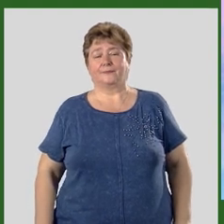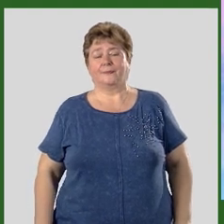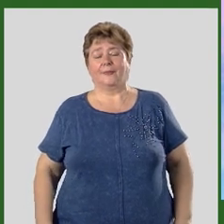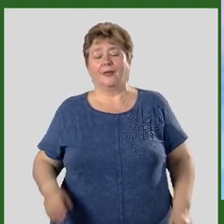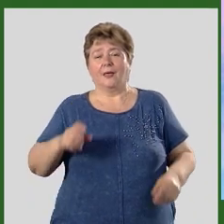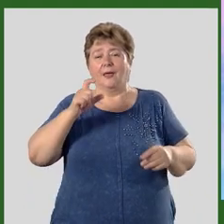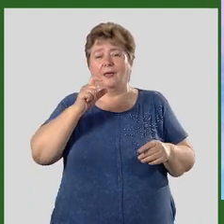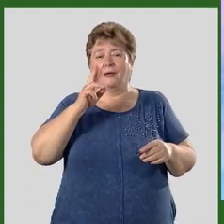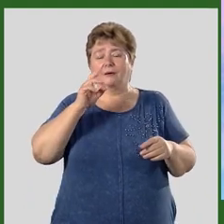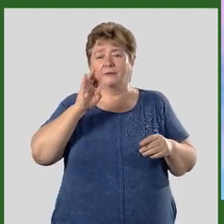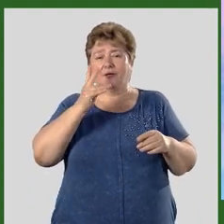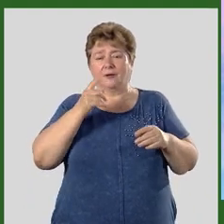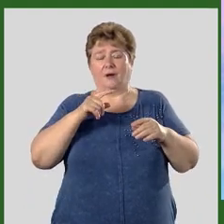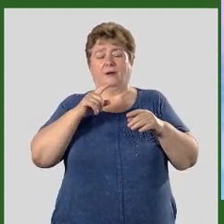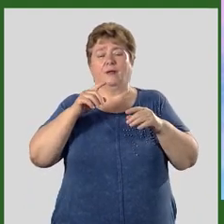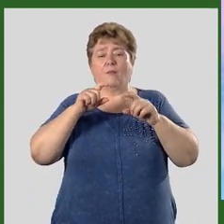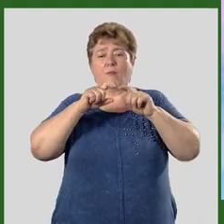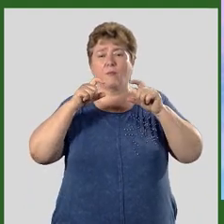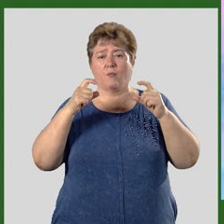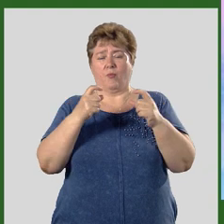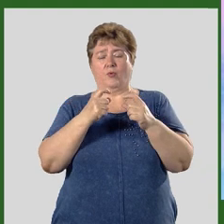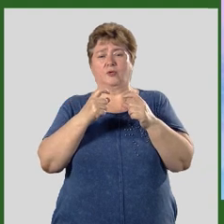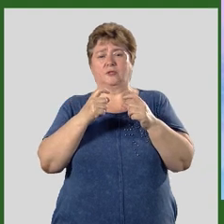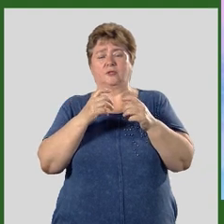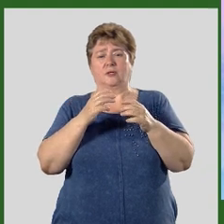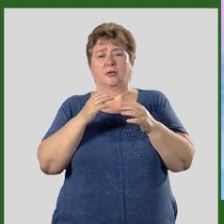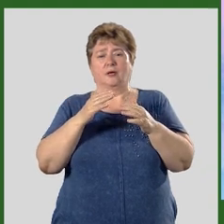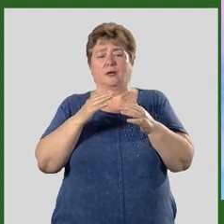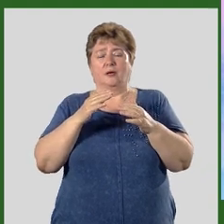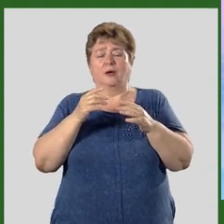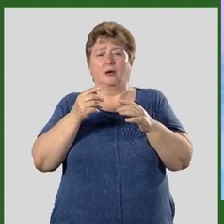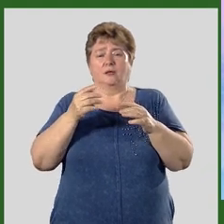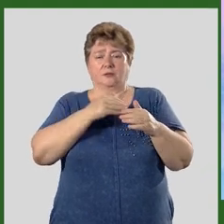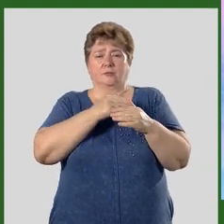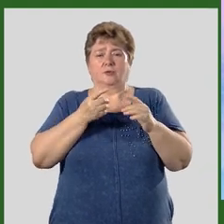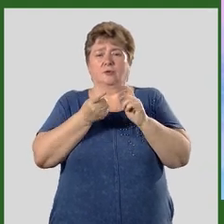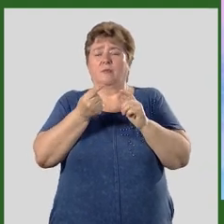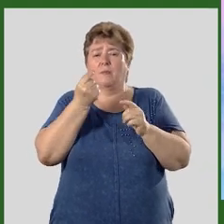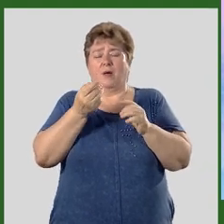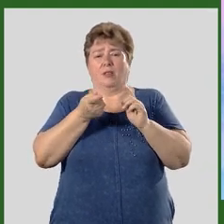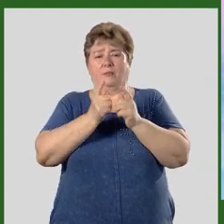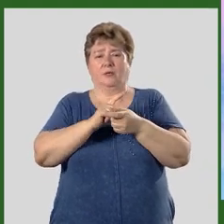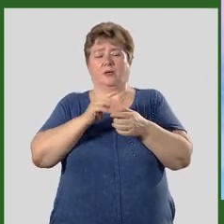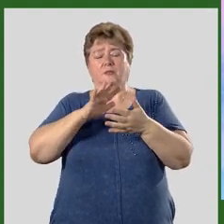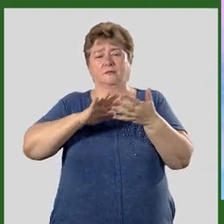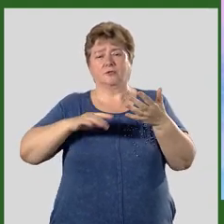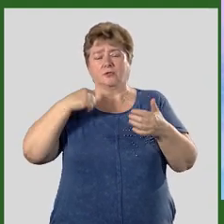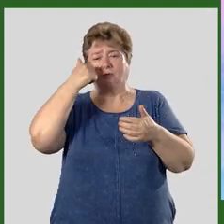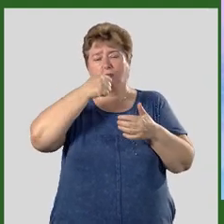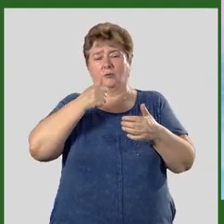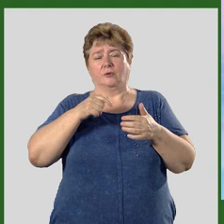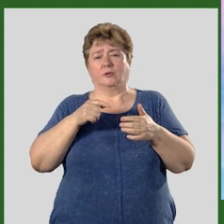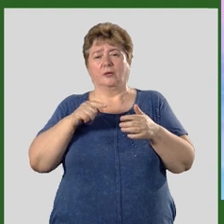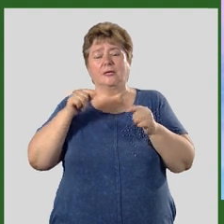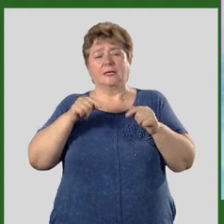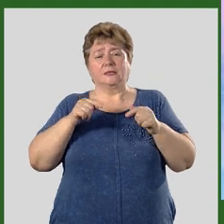В экваториальном климатическом поясе температура мало меняется в течение года.